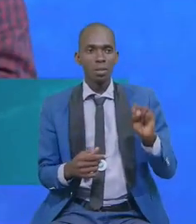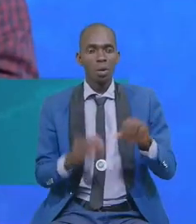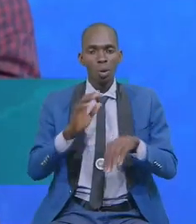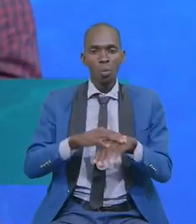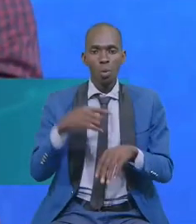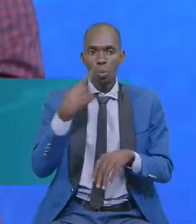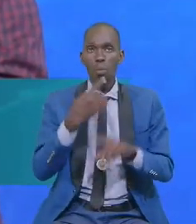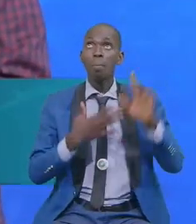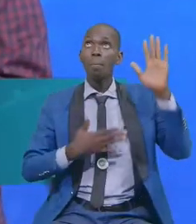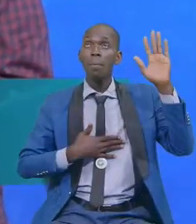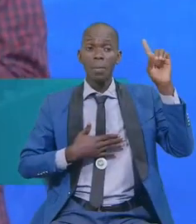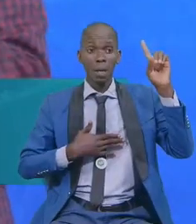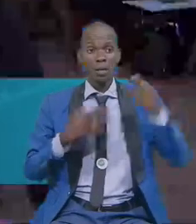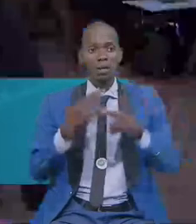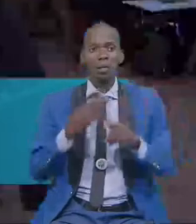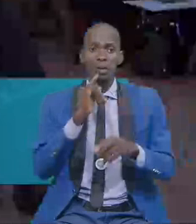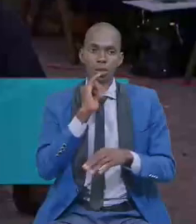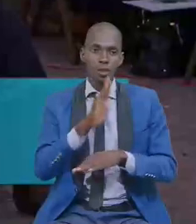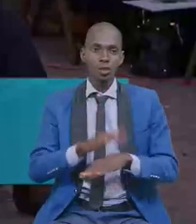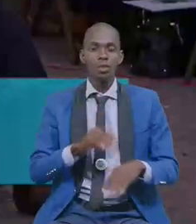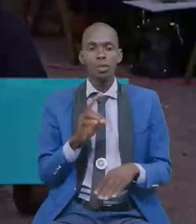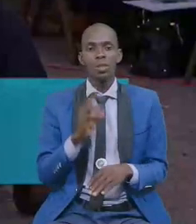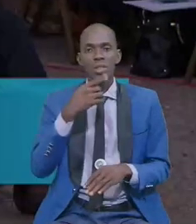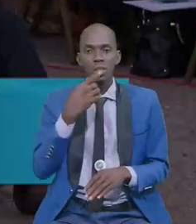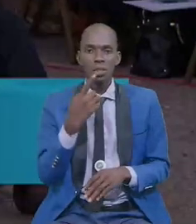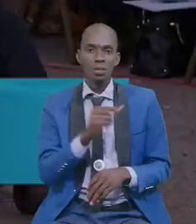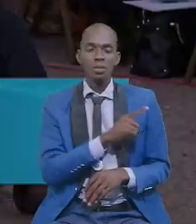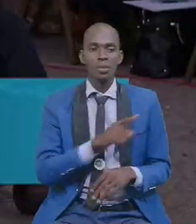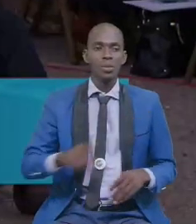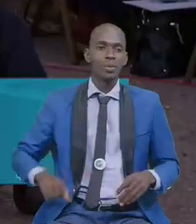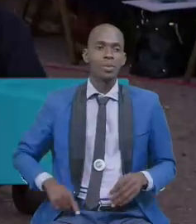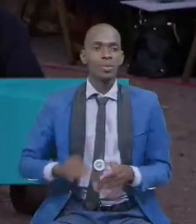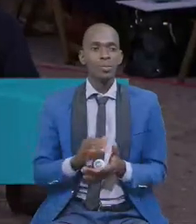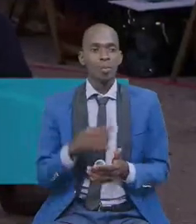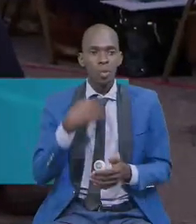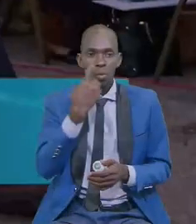Ainsi que toutes les nations sur lesquelles mon nom est invoqué,